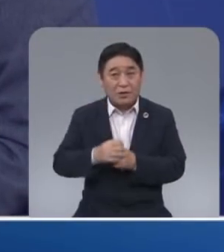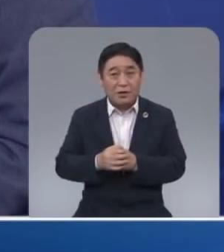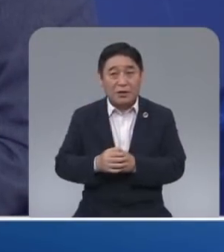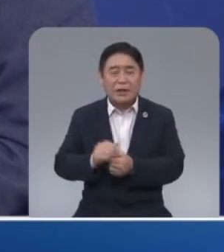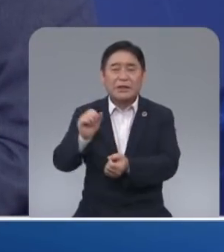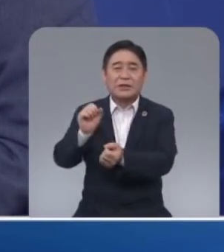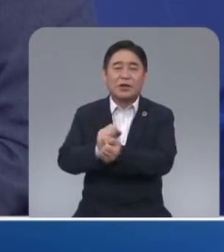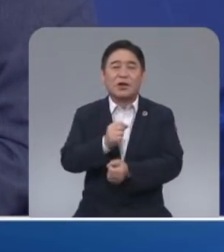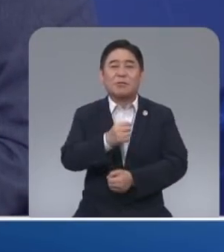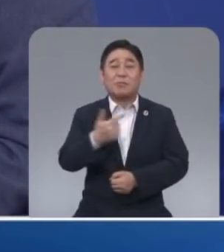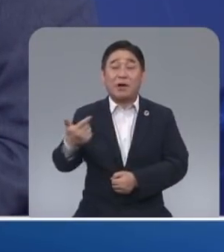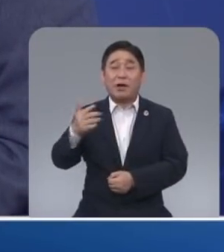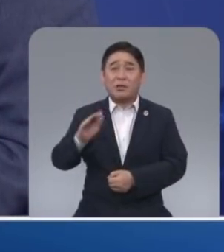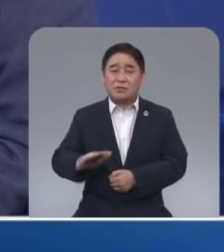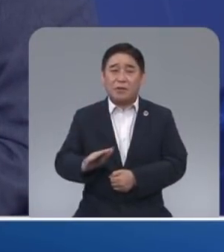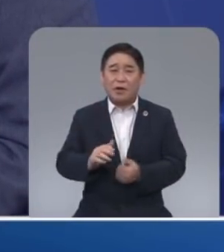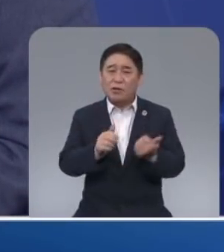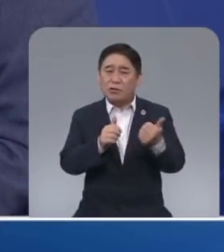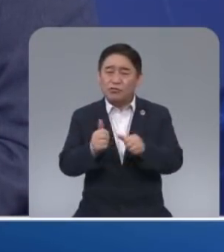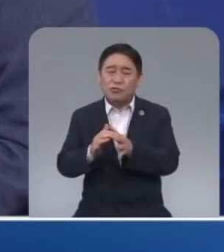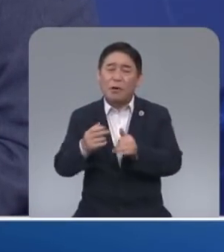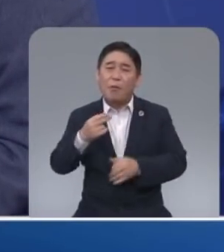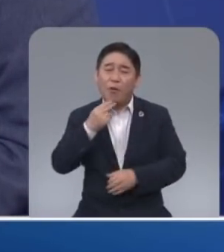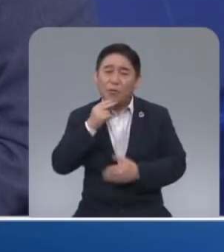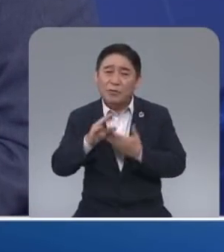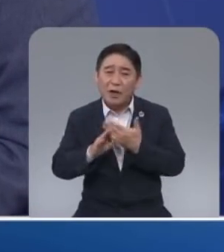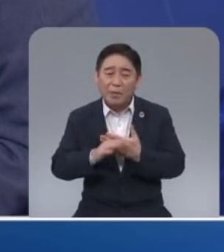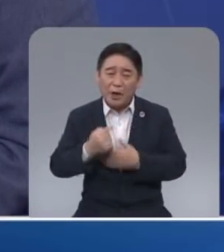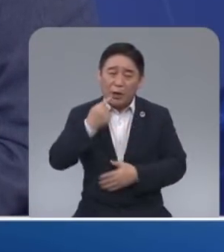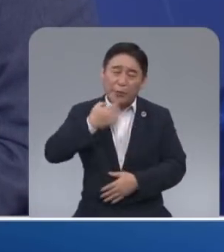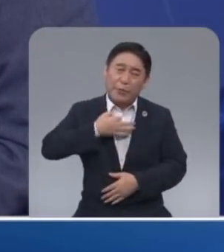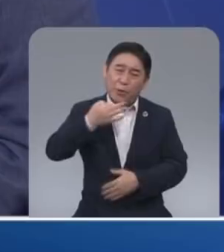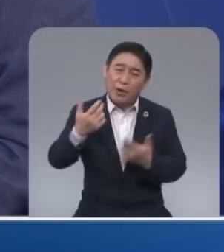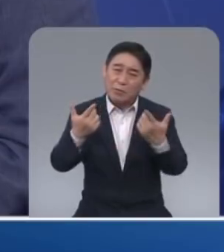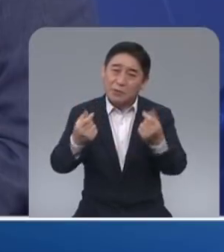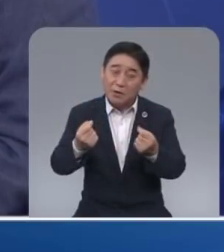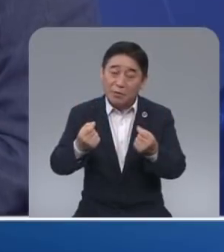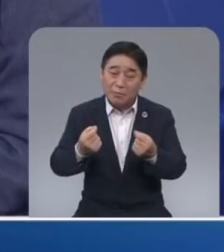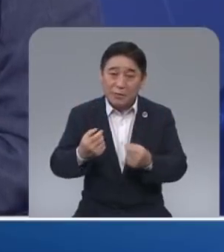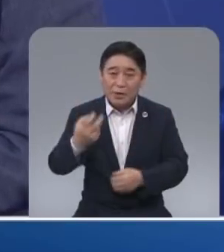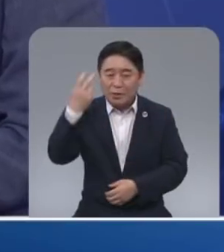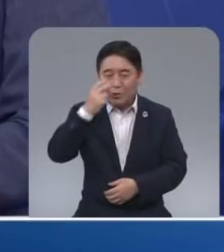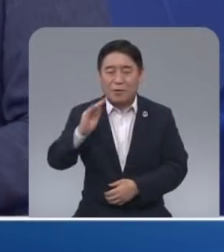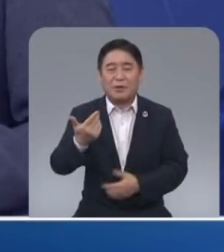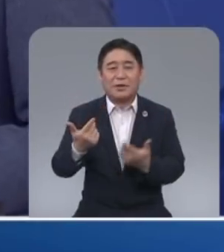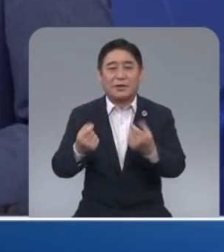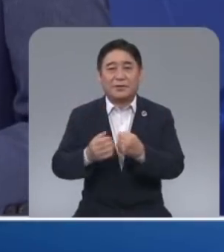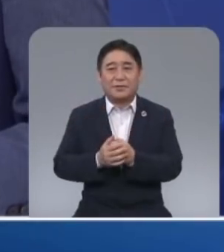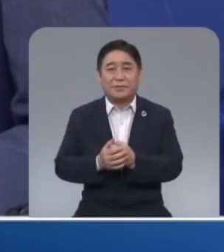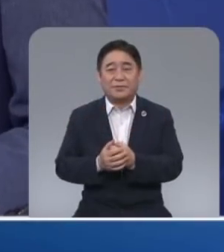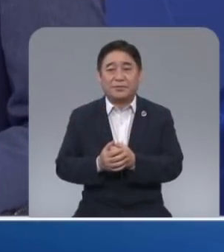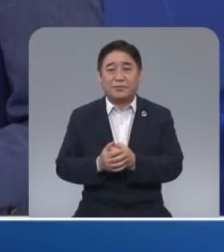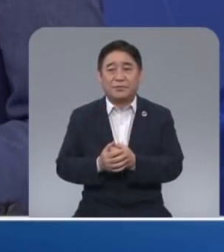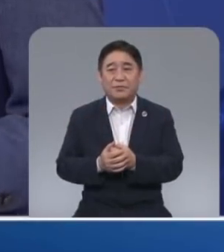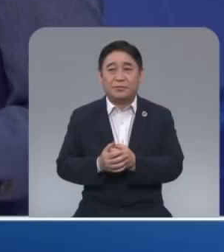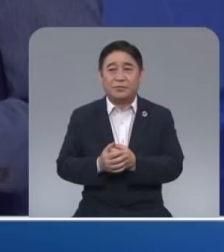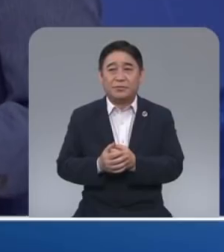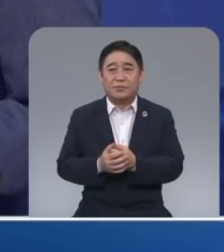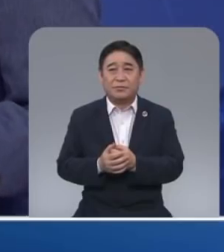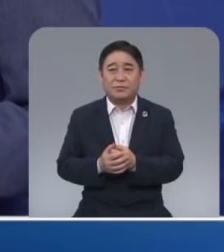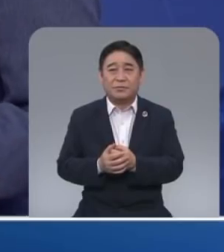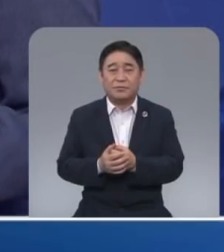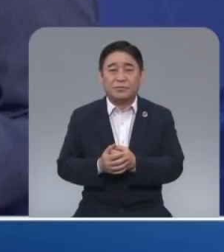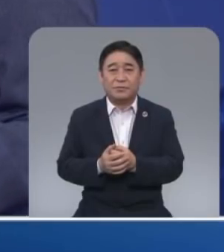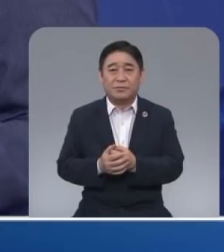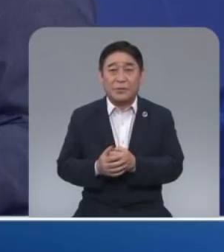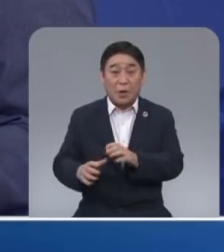게 낮다면 우리가 독감처럼 관리를 할 수 있는 거니까 예. 거기에 맞춰서 거리두기도 조정을 해야 될 것 같습니다. 그 지난달 말부터 저희가